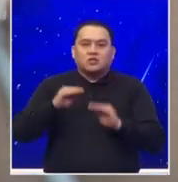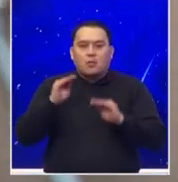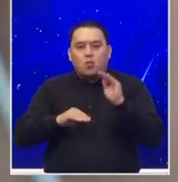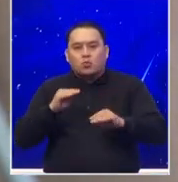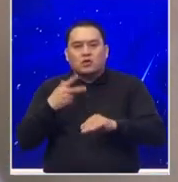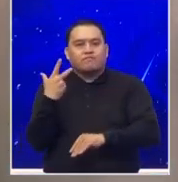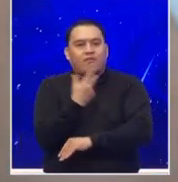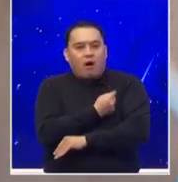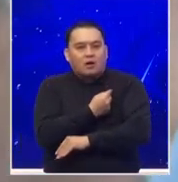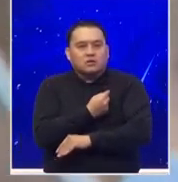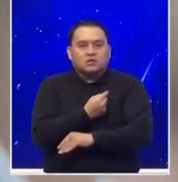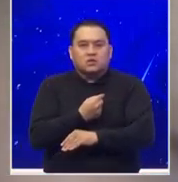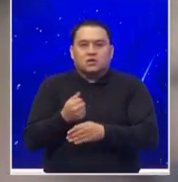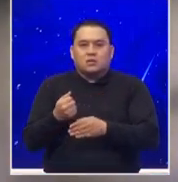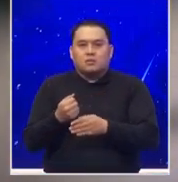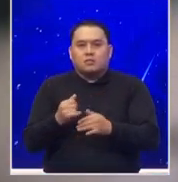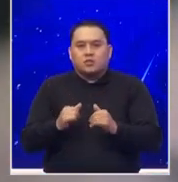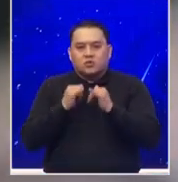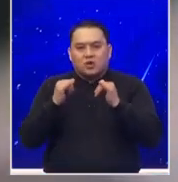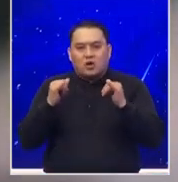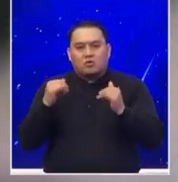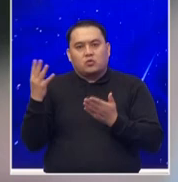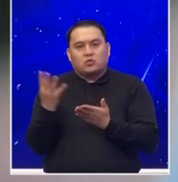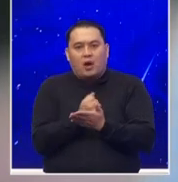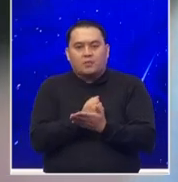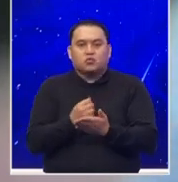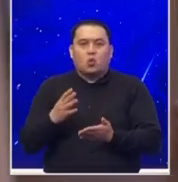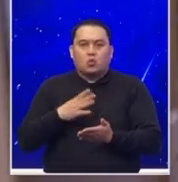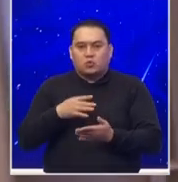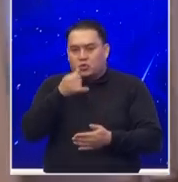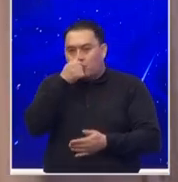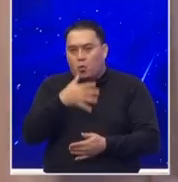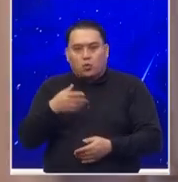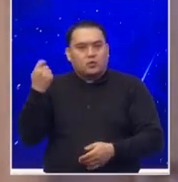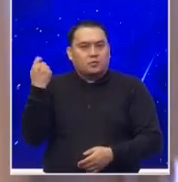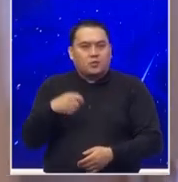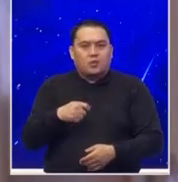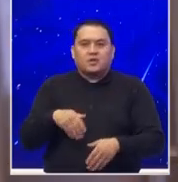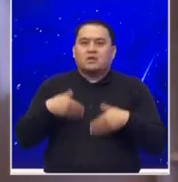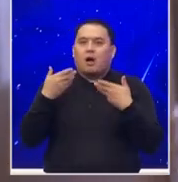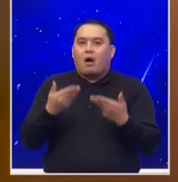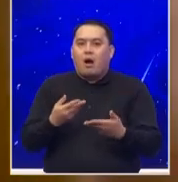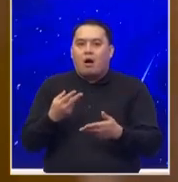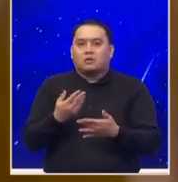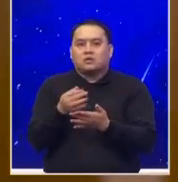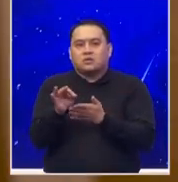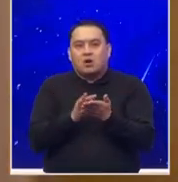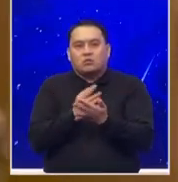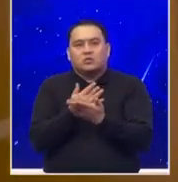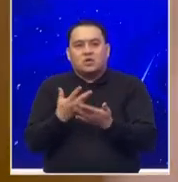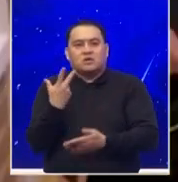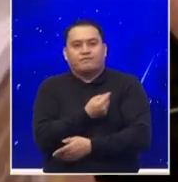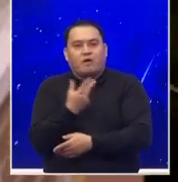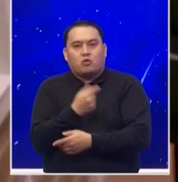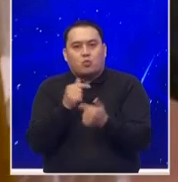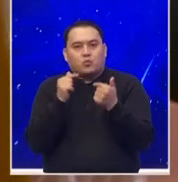был достигнут невероятный прогресс. Еще год назад никто не мог представить, что будет не одна, а сразу несколько